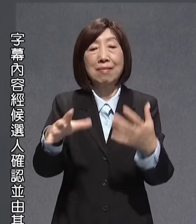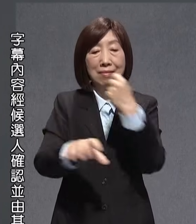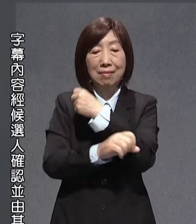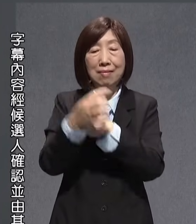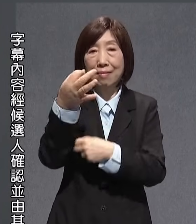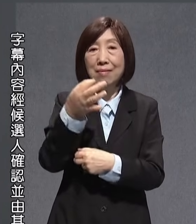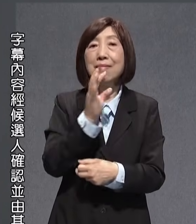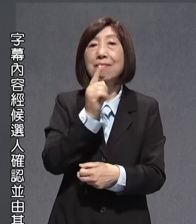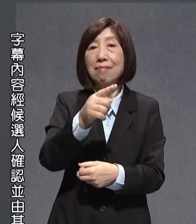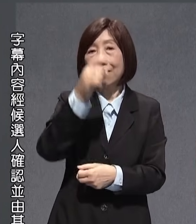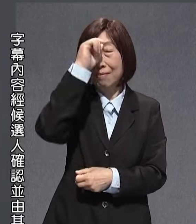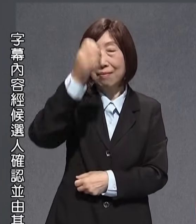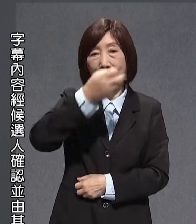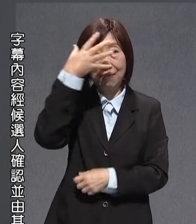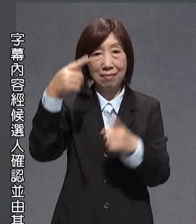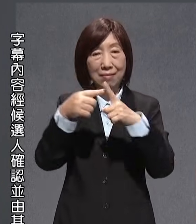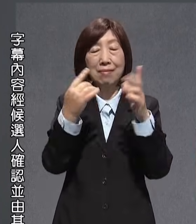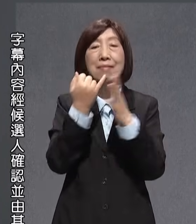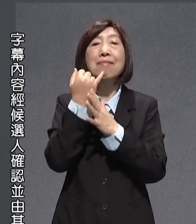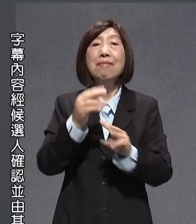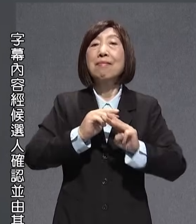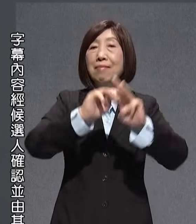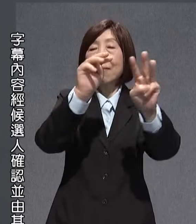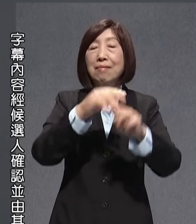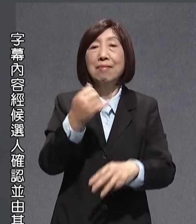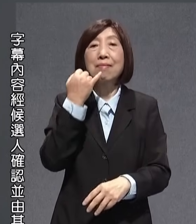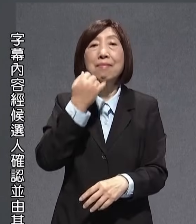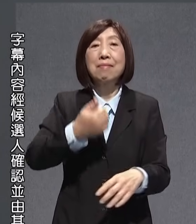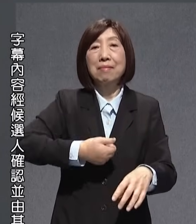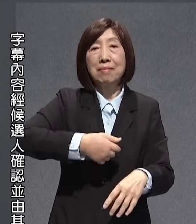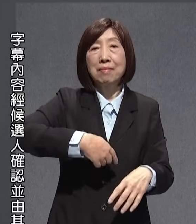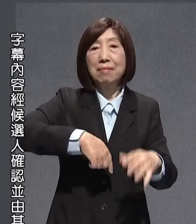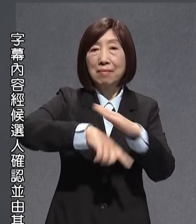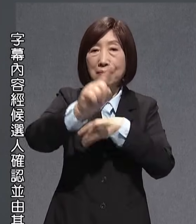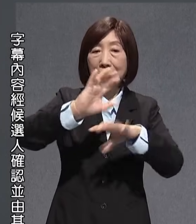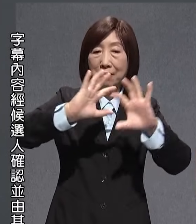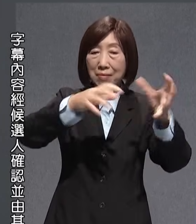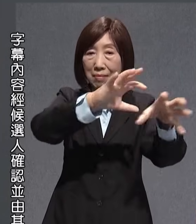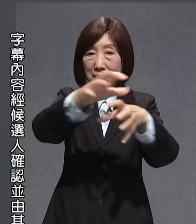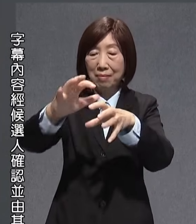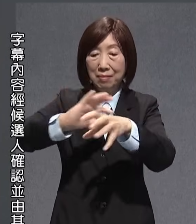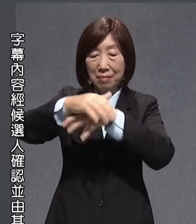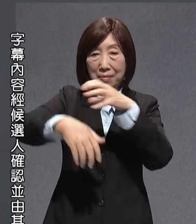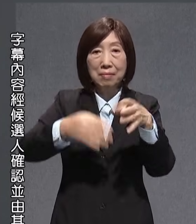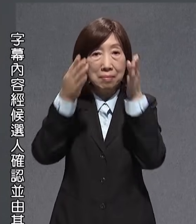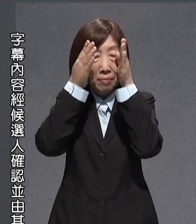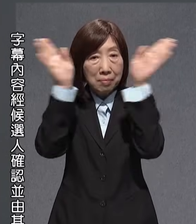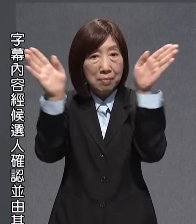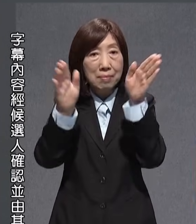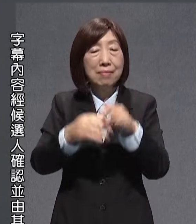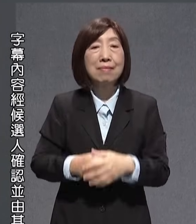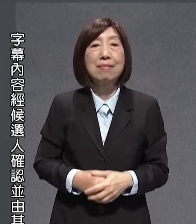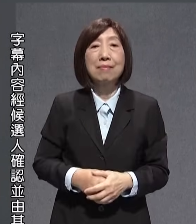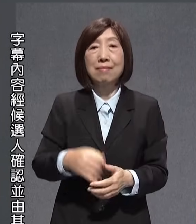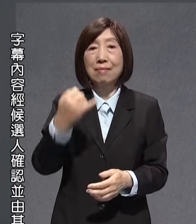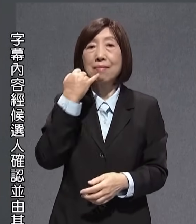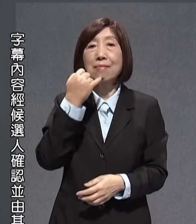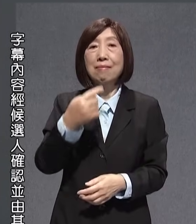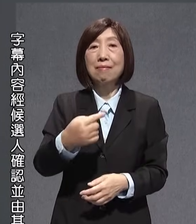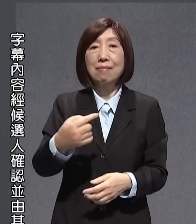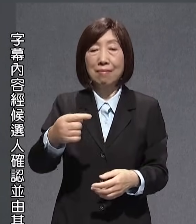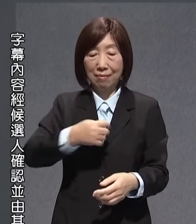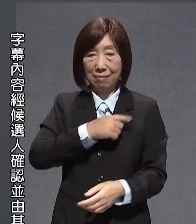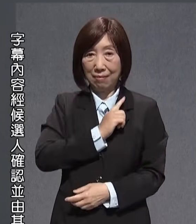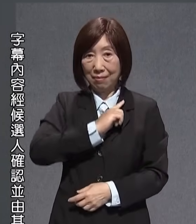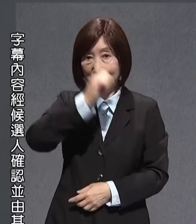轻人能够走出国门，能够进到世界，能够增广见闻，能够圆自己的梦